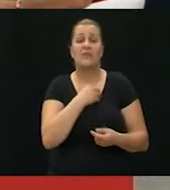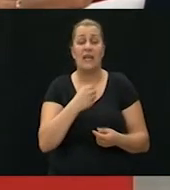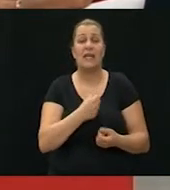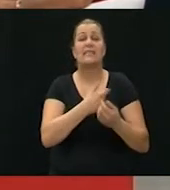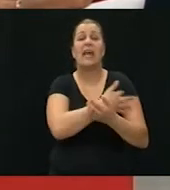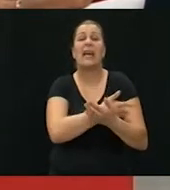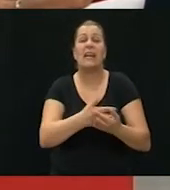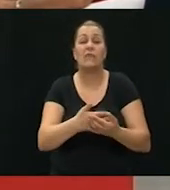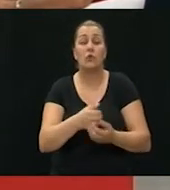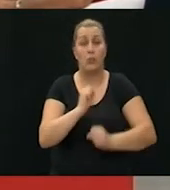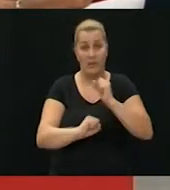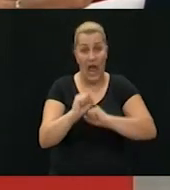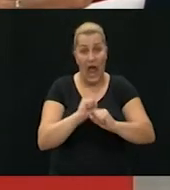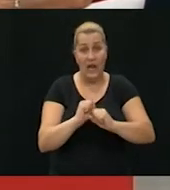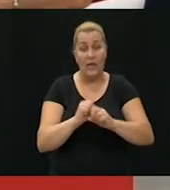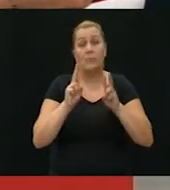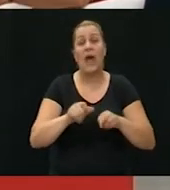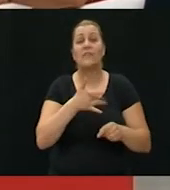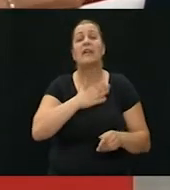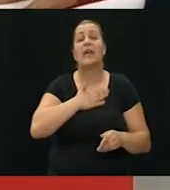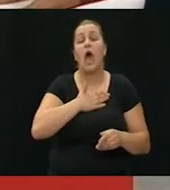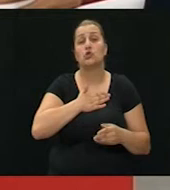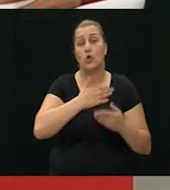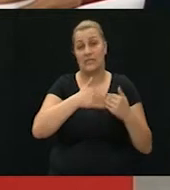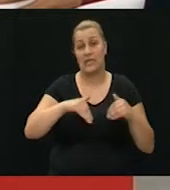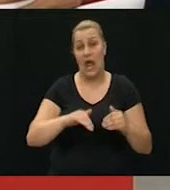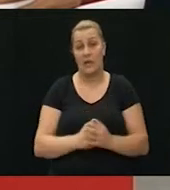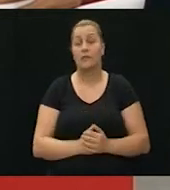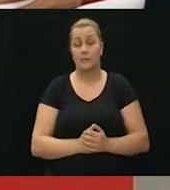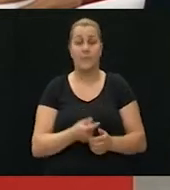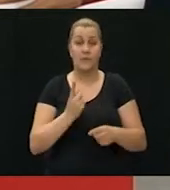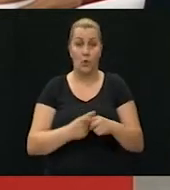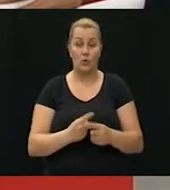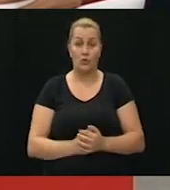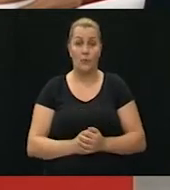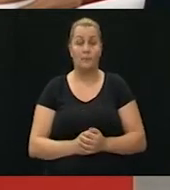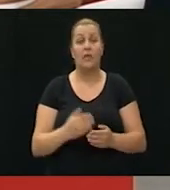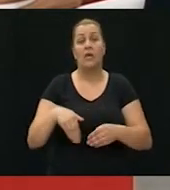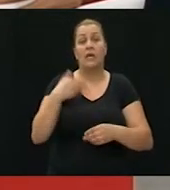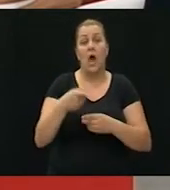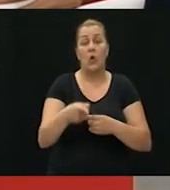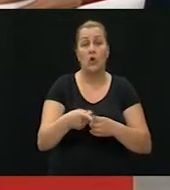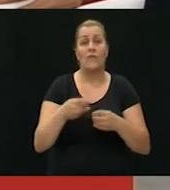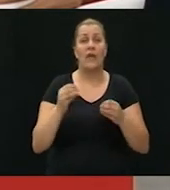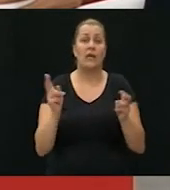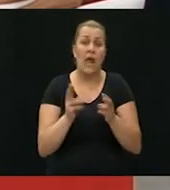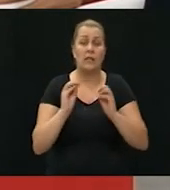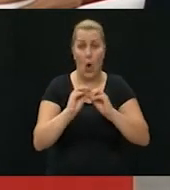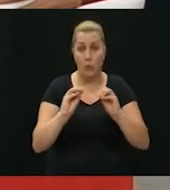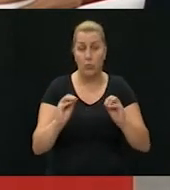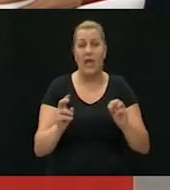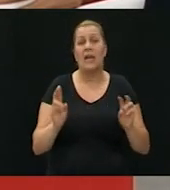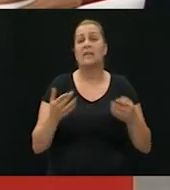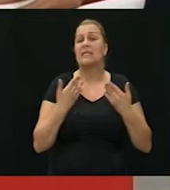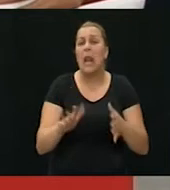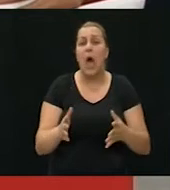na našoj strani. Je. Tako je. Nakon ustroja u Kamen Mostku i kratke obuke, satniče, slabo opremljena bojna kreće na